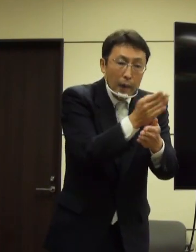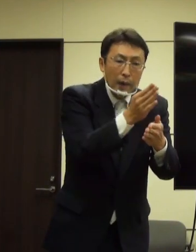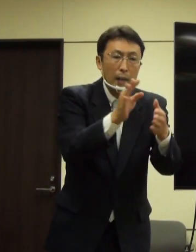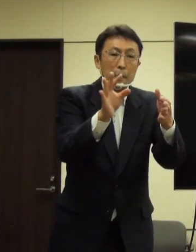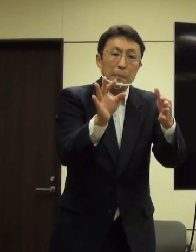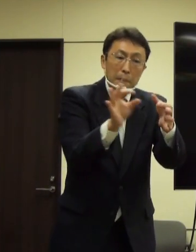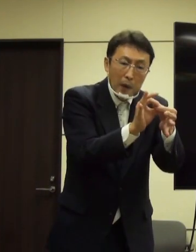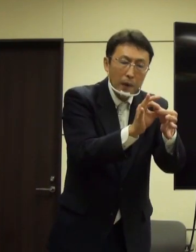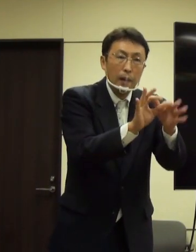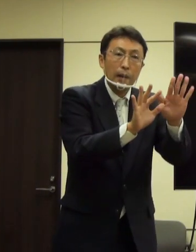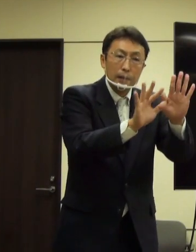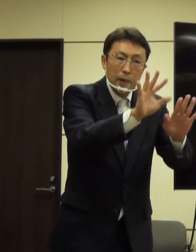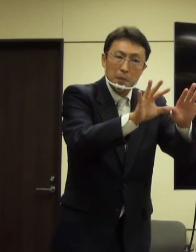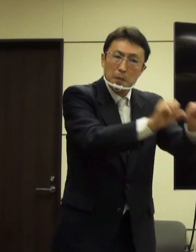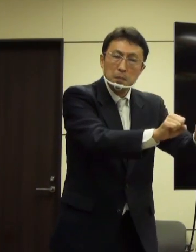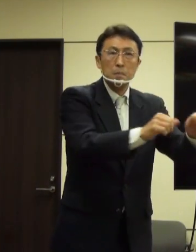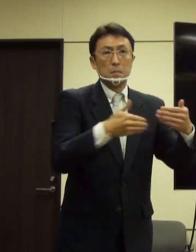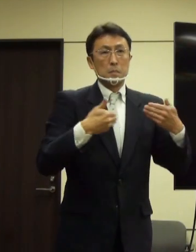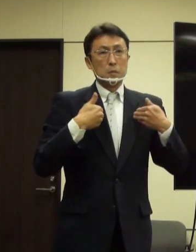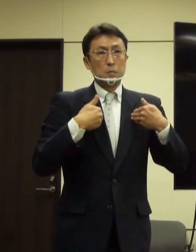ねあの